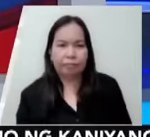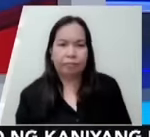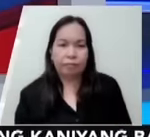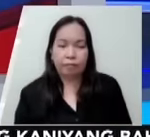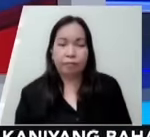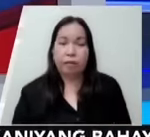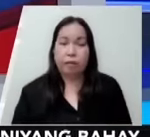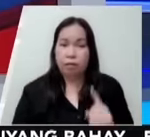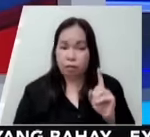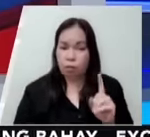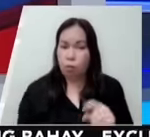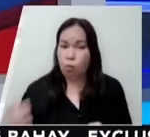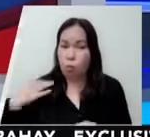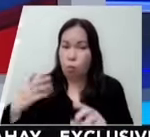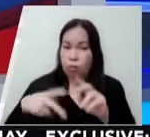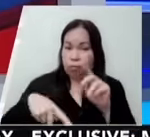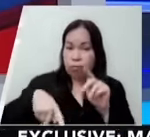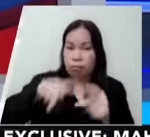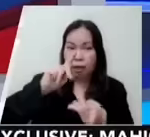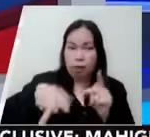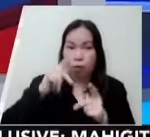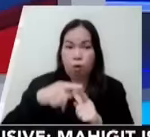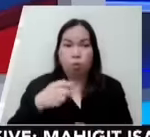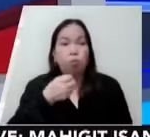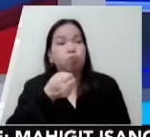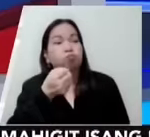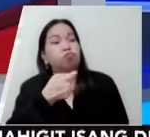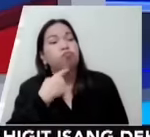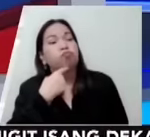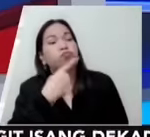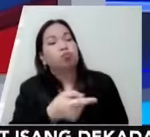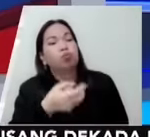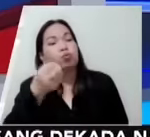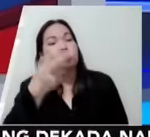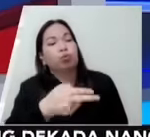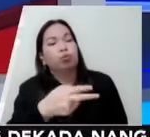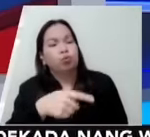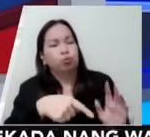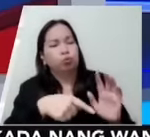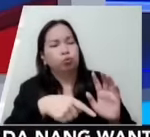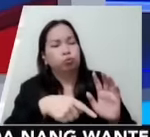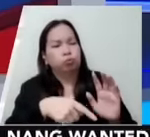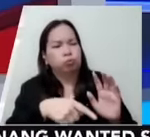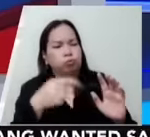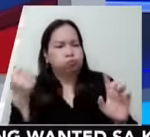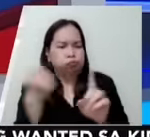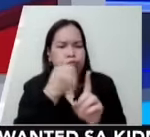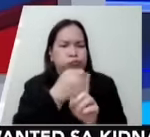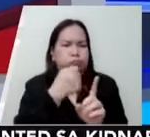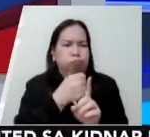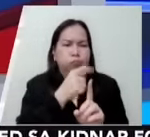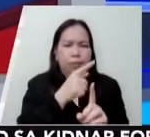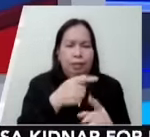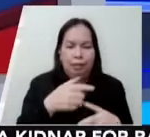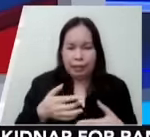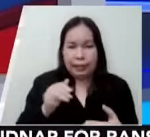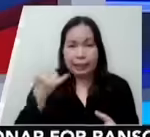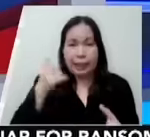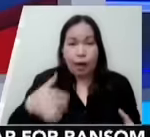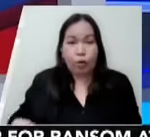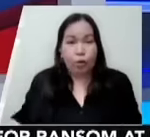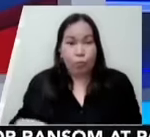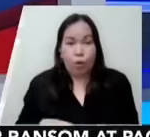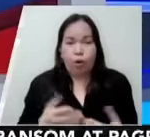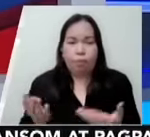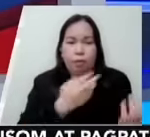na ipinabugbog niya ang naospital na yellow belter matapos itapat sa isang black belter. Hindi rin daw